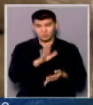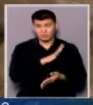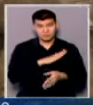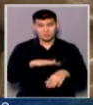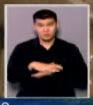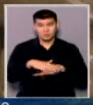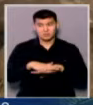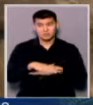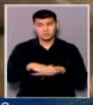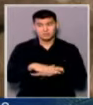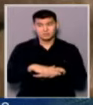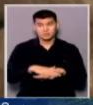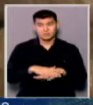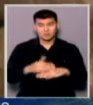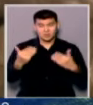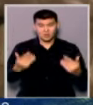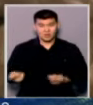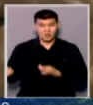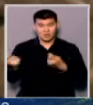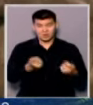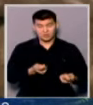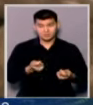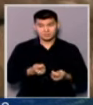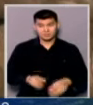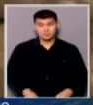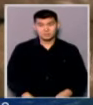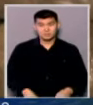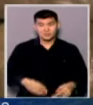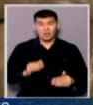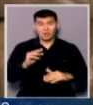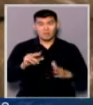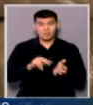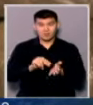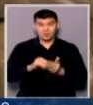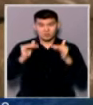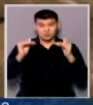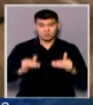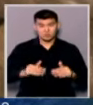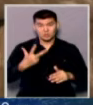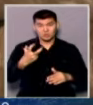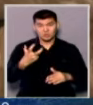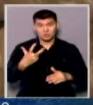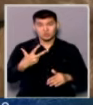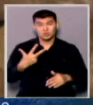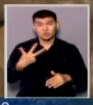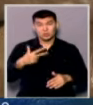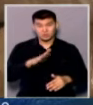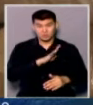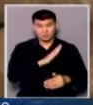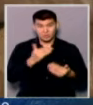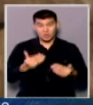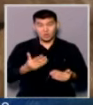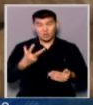қашты. Енді бүгін күнде келіп атыр, жайлап түсіп атыр. Қазір 330 болды күні кеше.